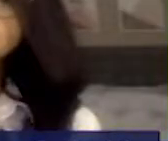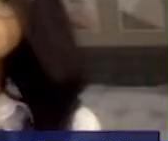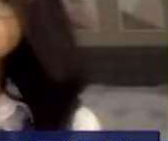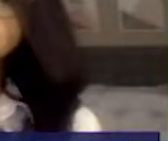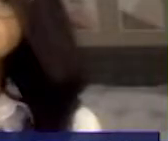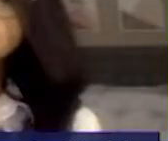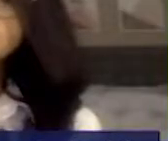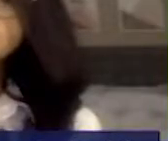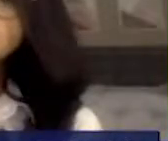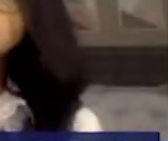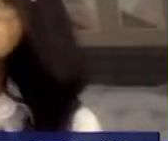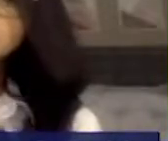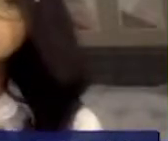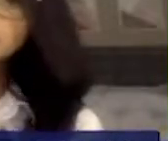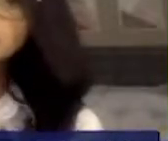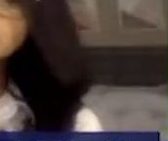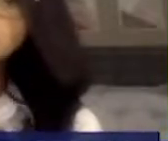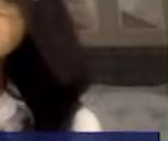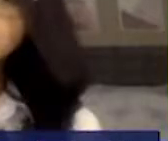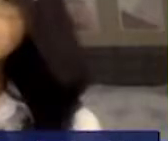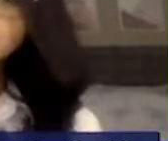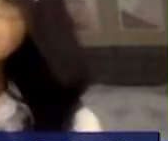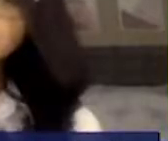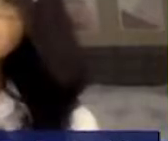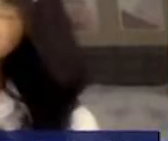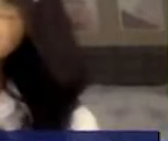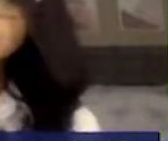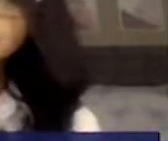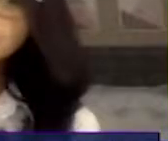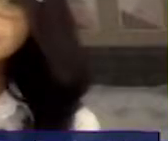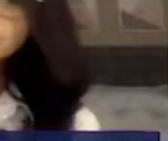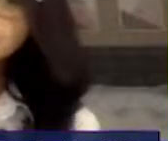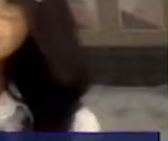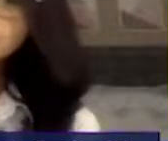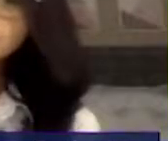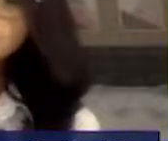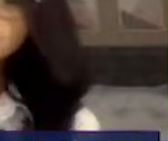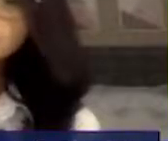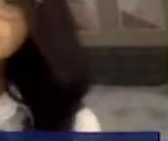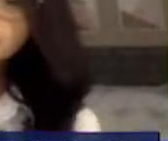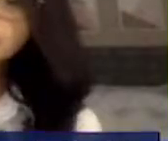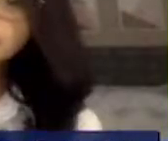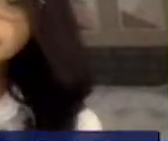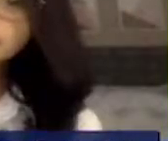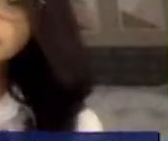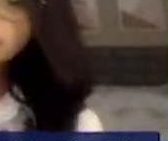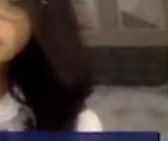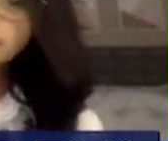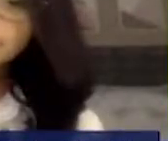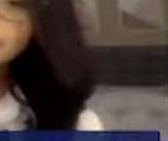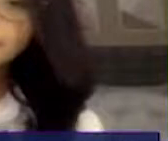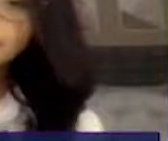pilihan tapi menjadi spesifik menjadi pilih sistem kurikulum darurat di tengah pandemi untuk seluruh sekolah di